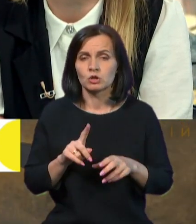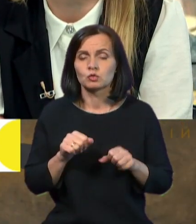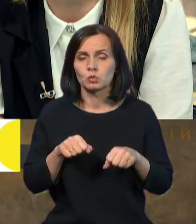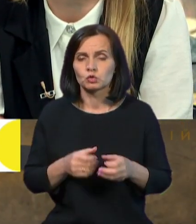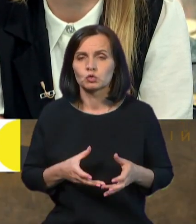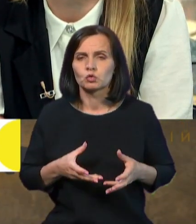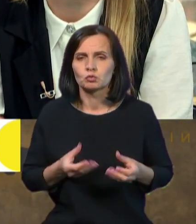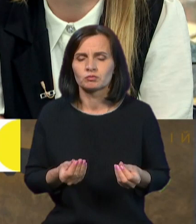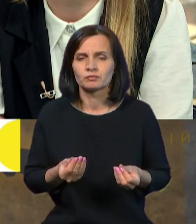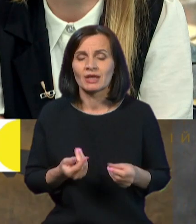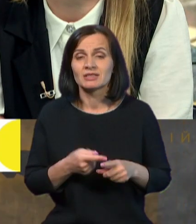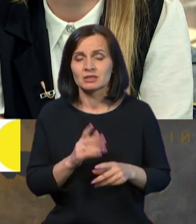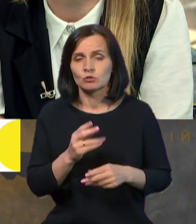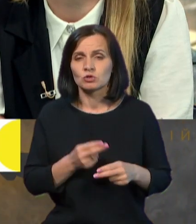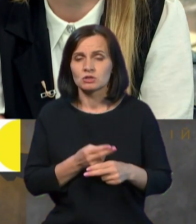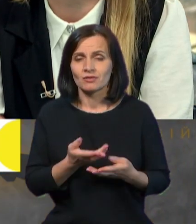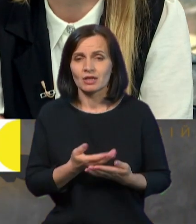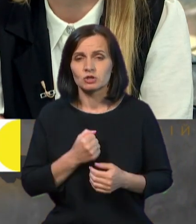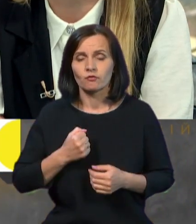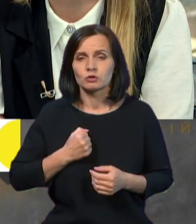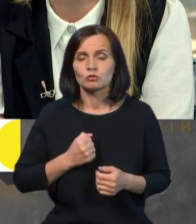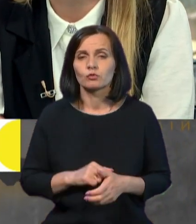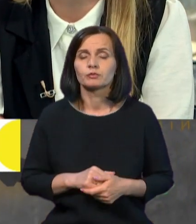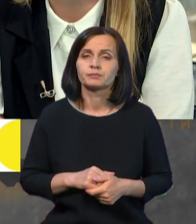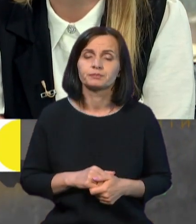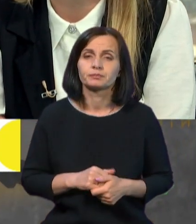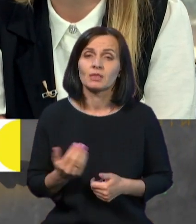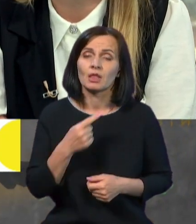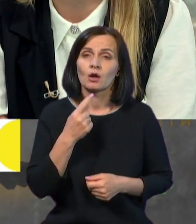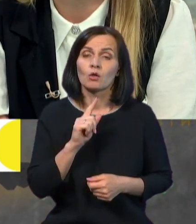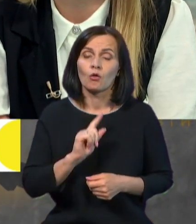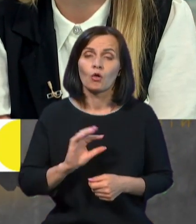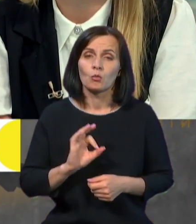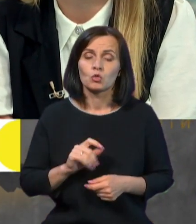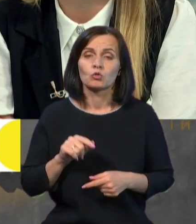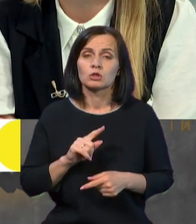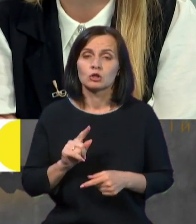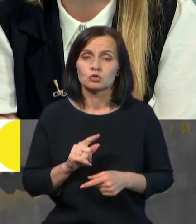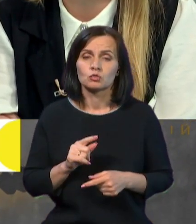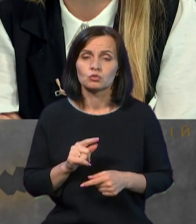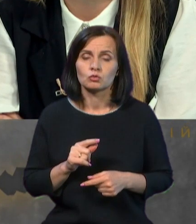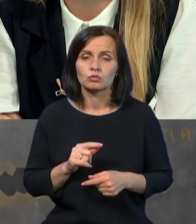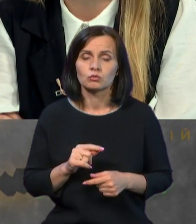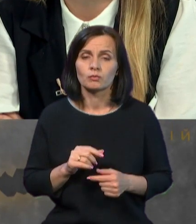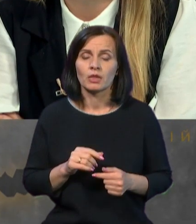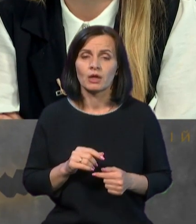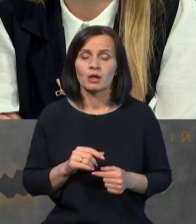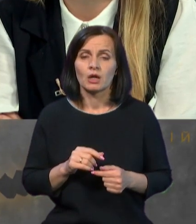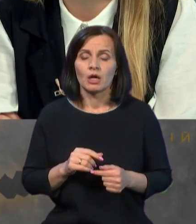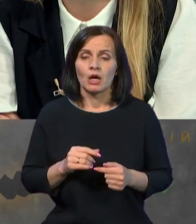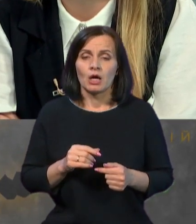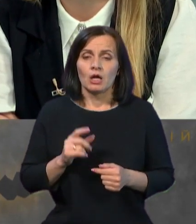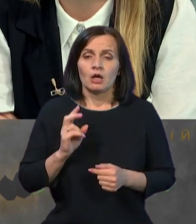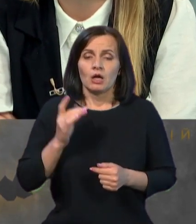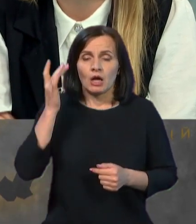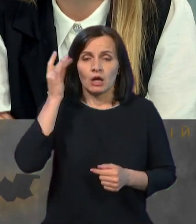чи сильно це буде заважати нашим військовим? Давайте говорити про те, що відповідно Каховський напрямок, ну як його